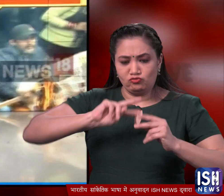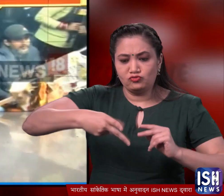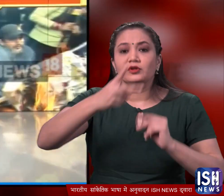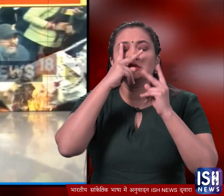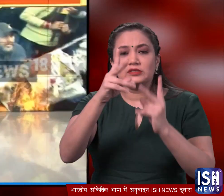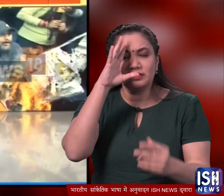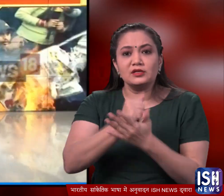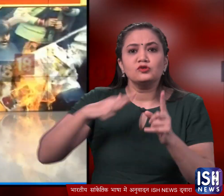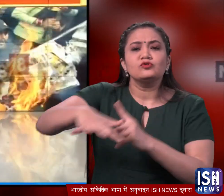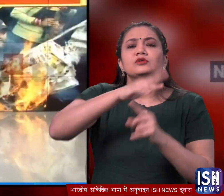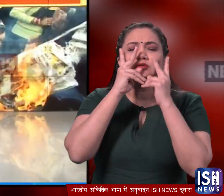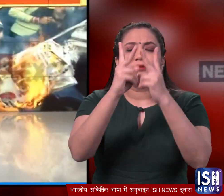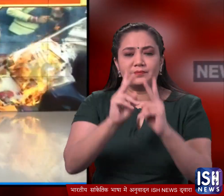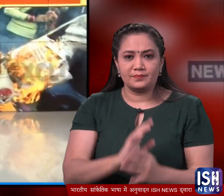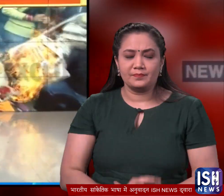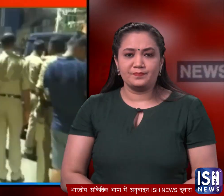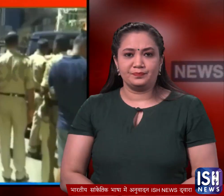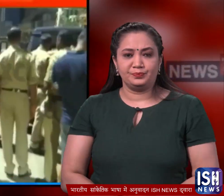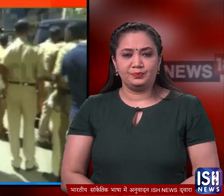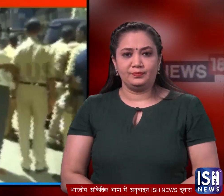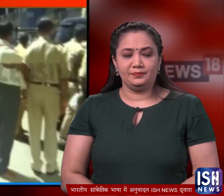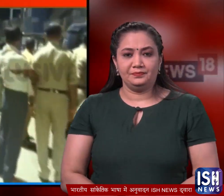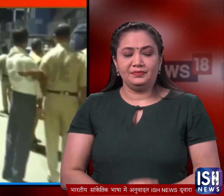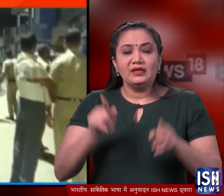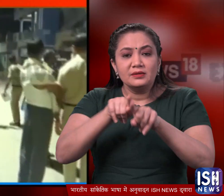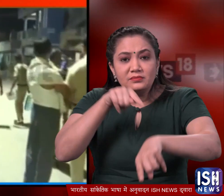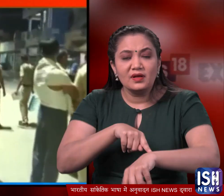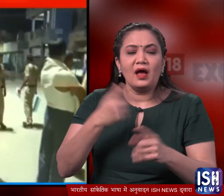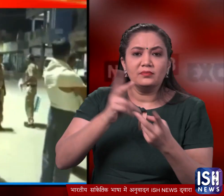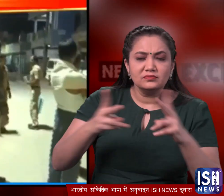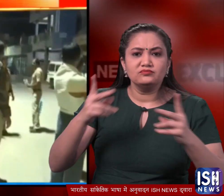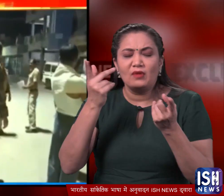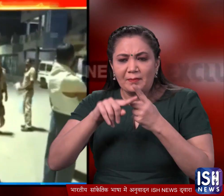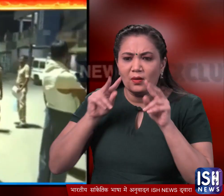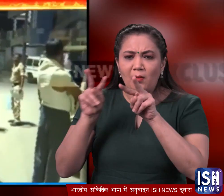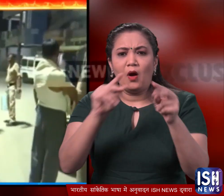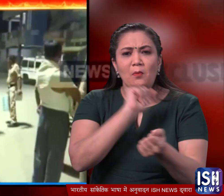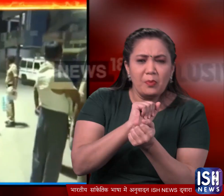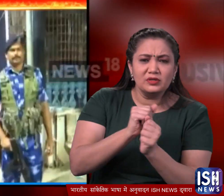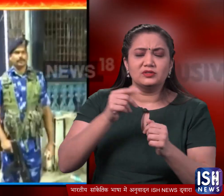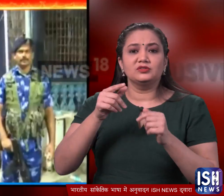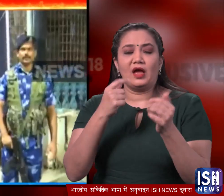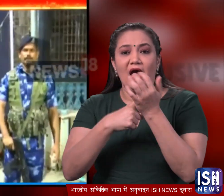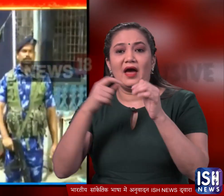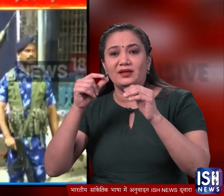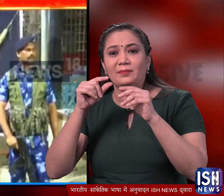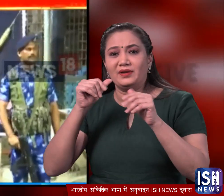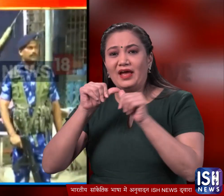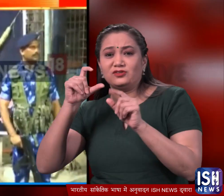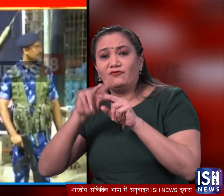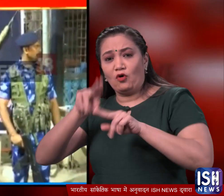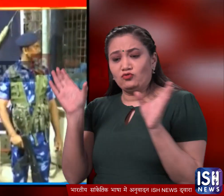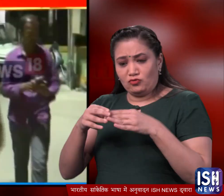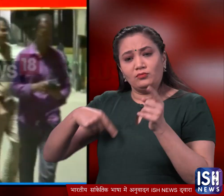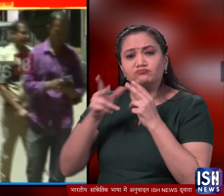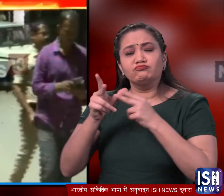फैसला 2 दिन के बाद हालात देखकर होगा और तब तक वहां होने वाली हर हरकत पर पुलिस वालों और रैपिड एक्शन फोर्स की